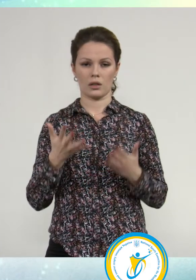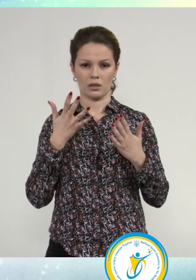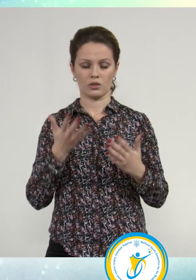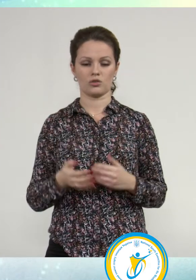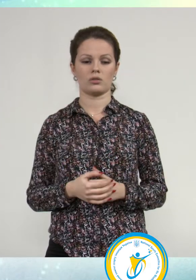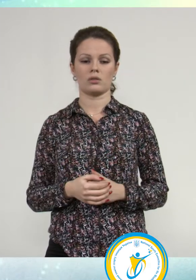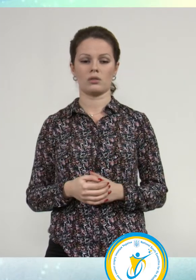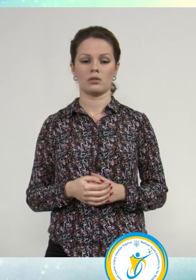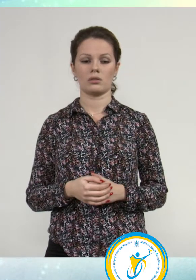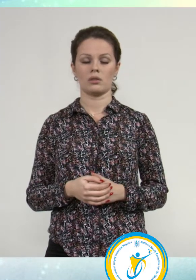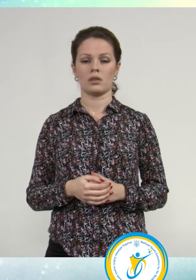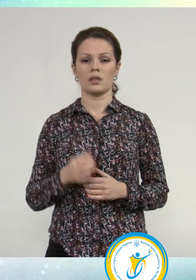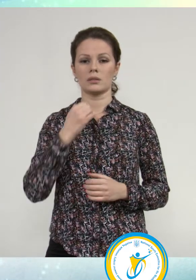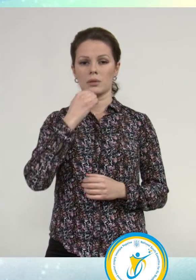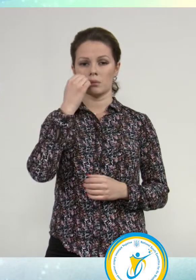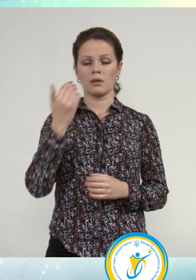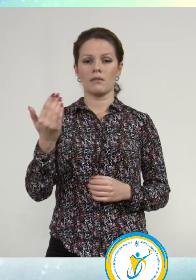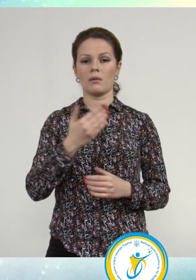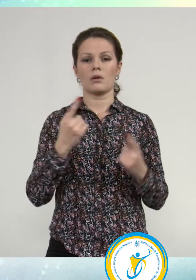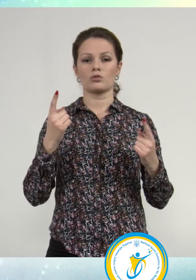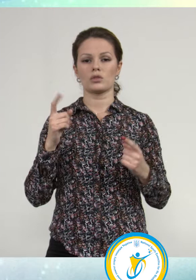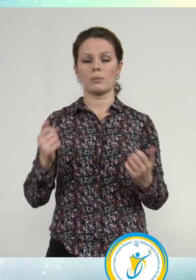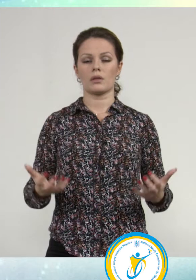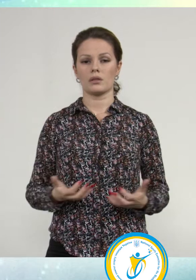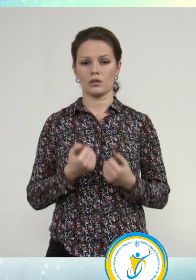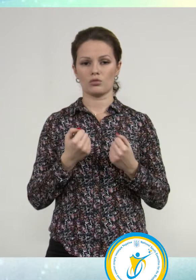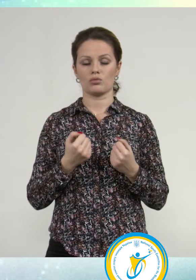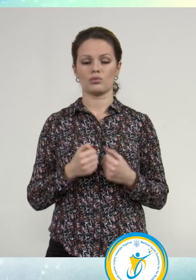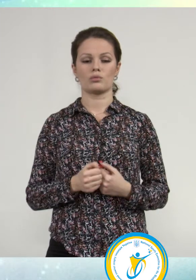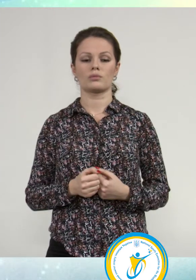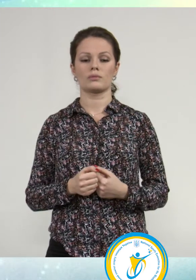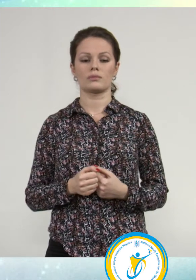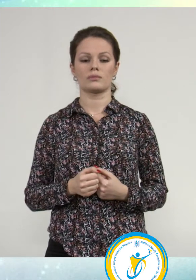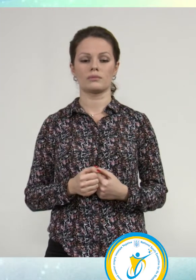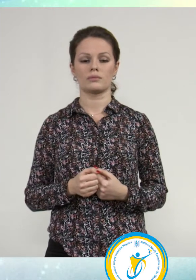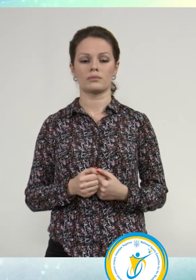конечно. Спасибо вам большое за поддержку.